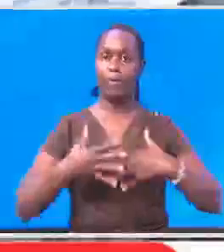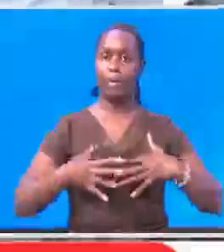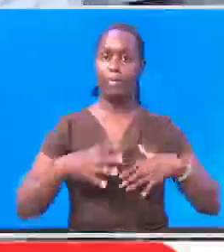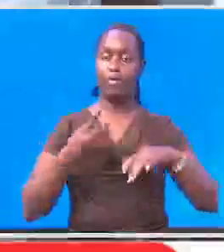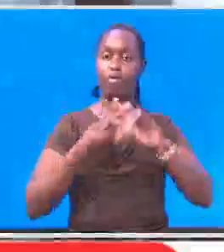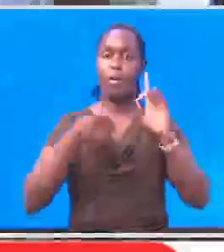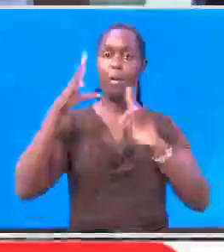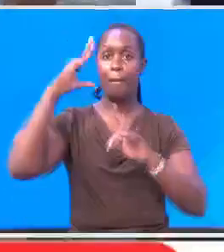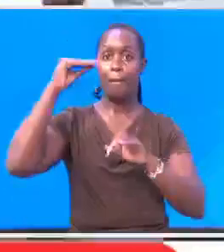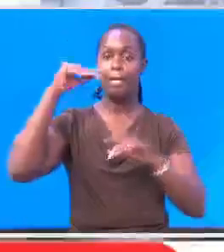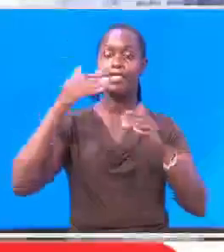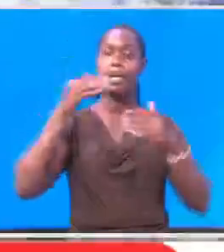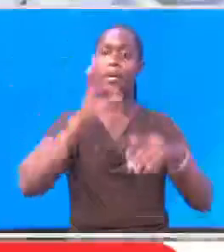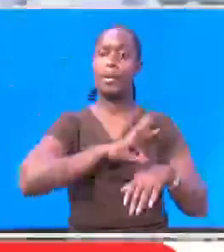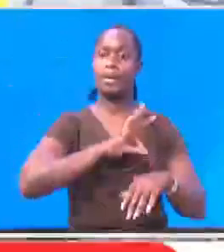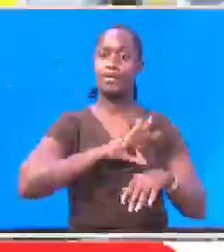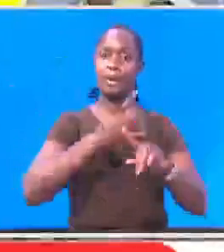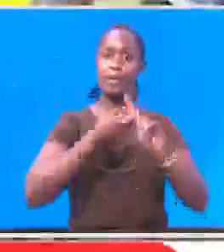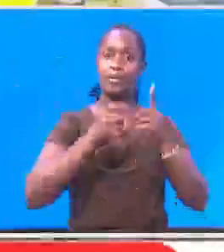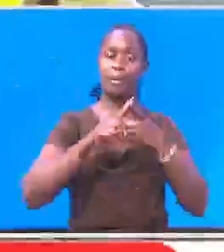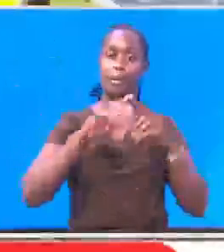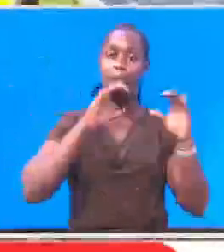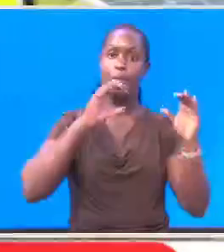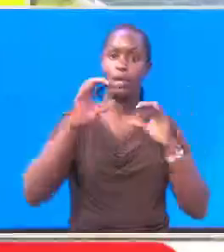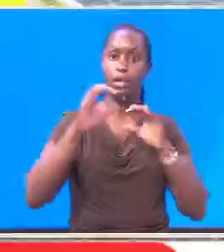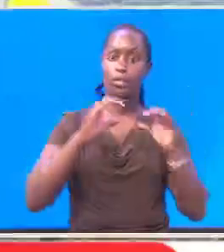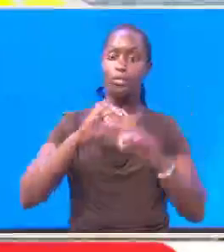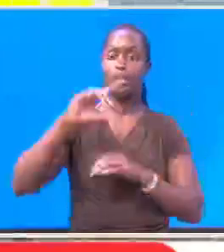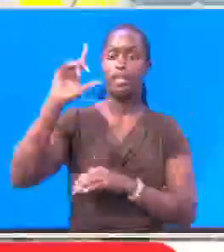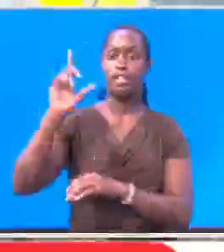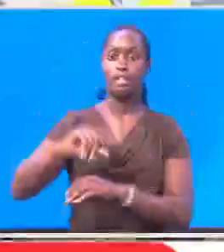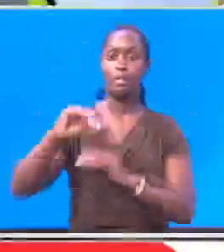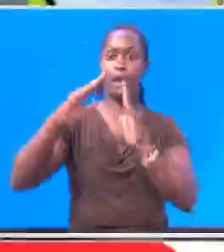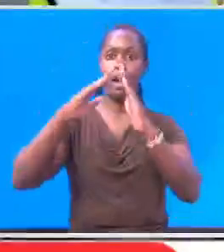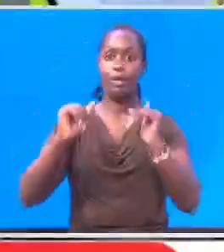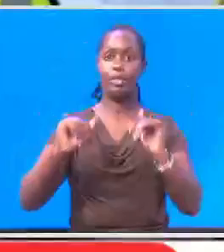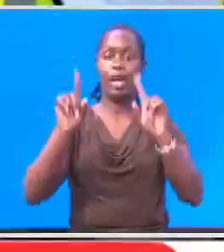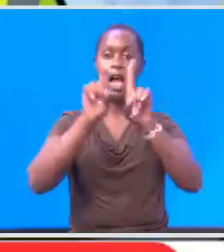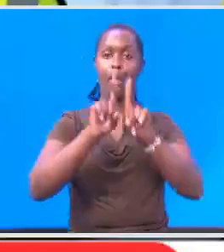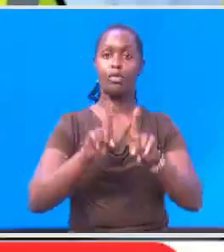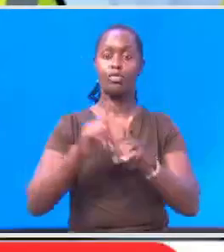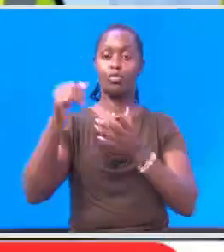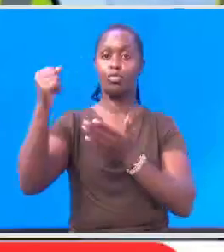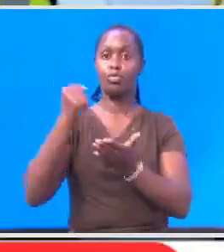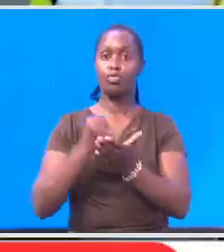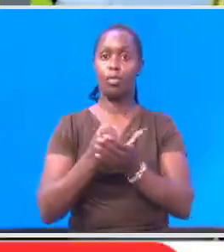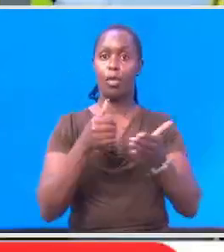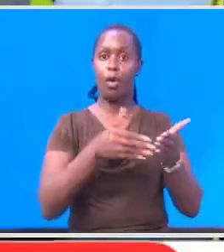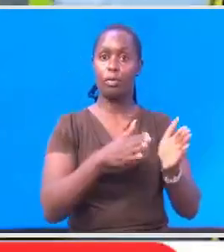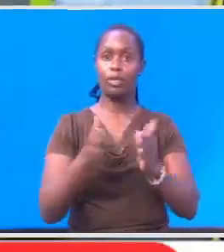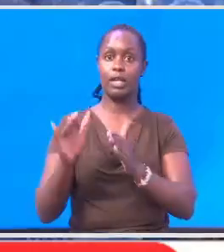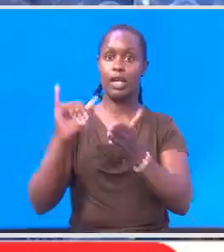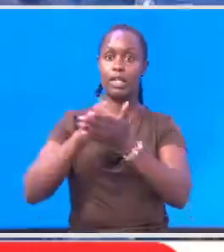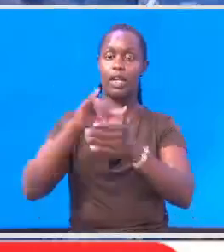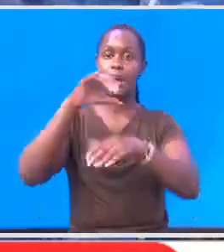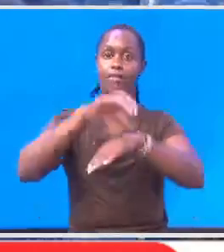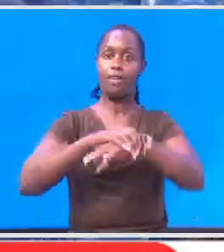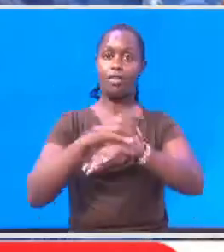masuala ya habari na mawasiliano, nyumba za bei nafuu pamoja na nafasi za ajira ambazo zinapatikana katika uchumi wa